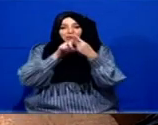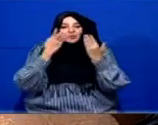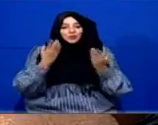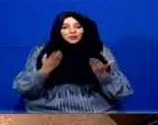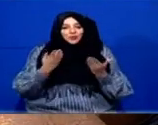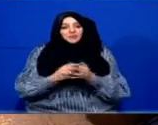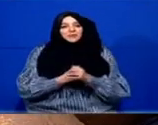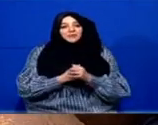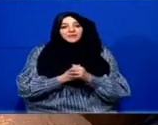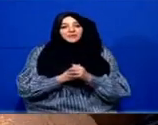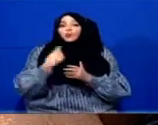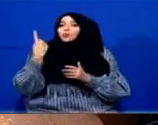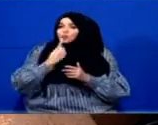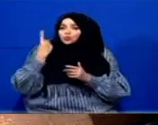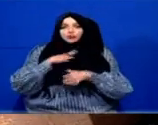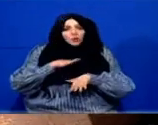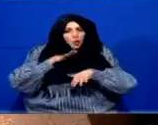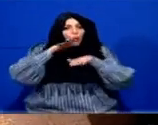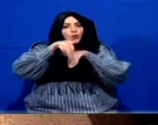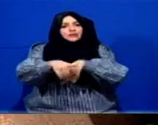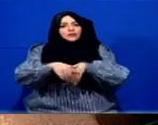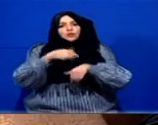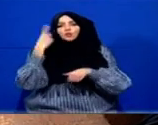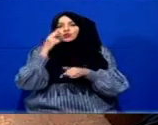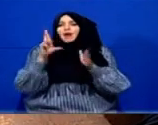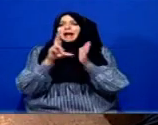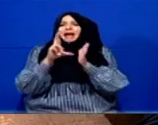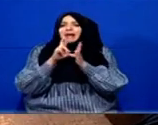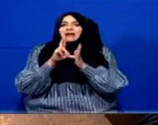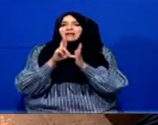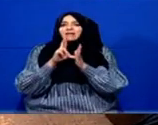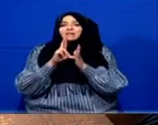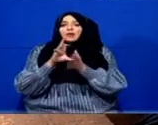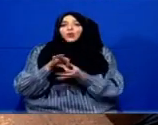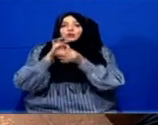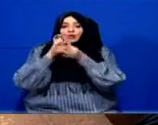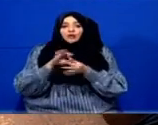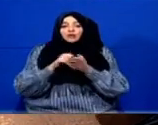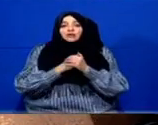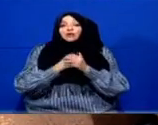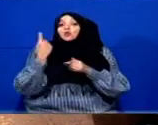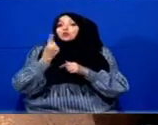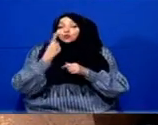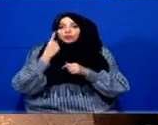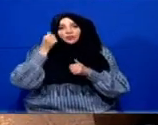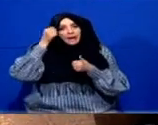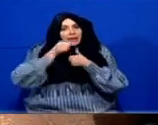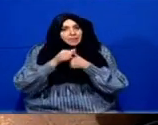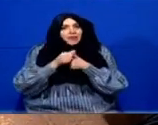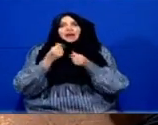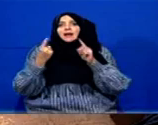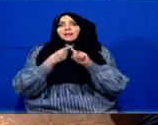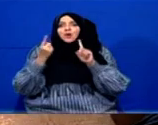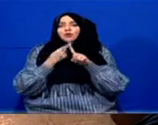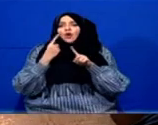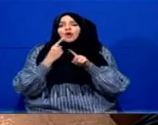مواصله من الشيخ في شرحه للقواعد الفقهيه ونقول ان علم القواعد ايها الاحباب الكرام الفقيه من اجل